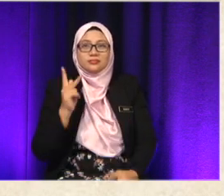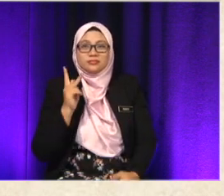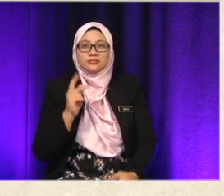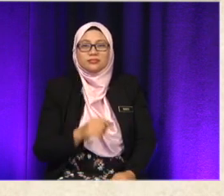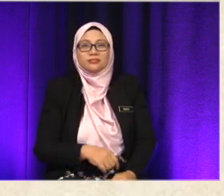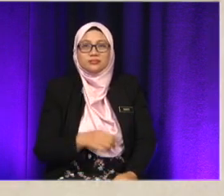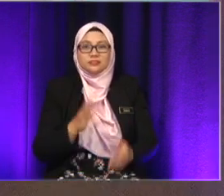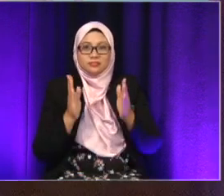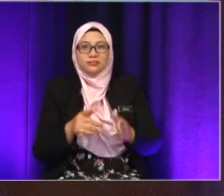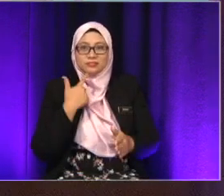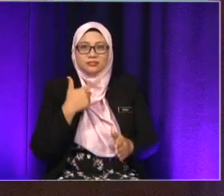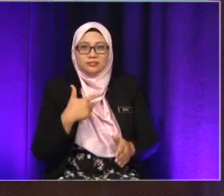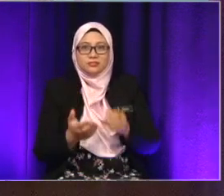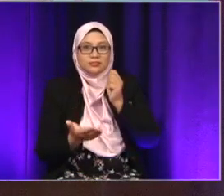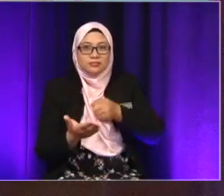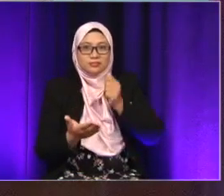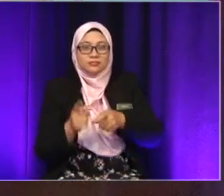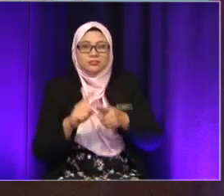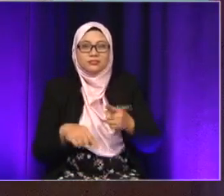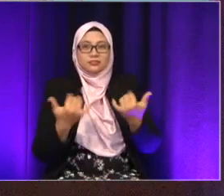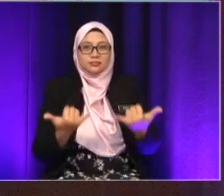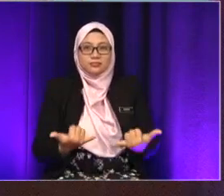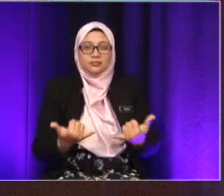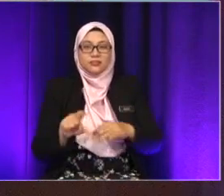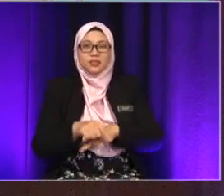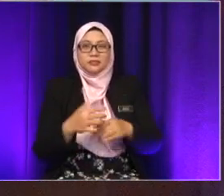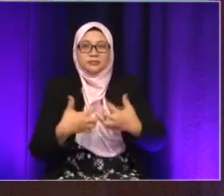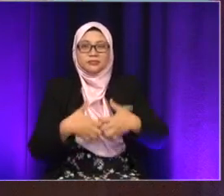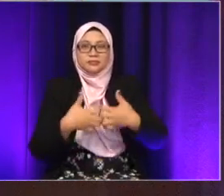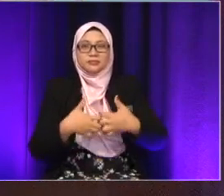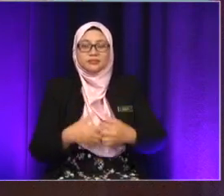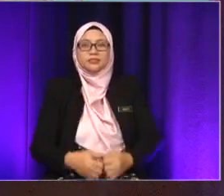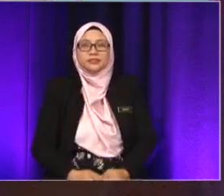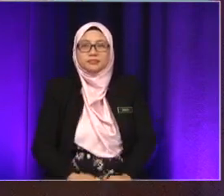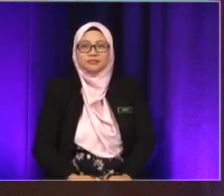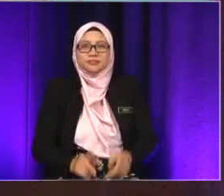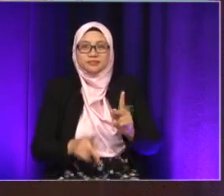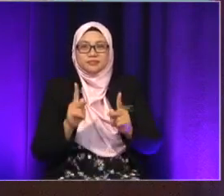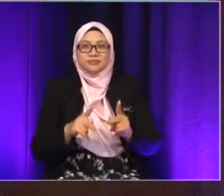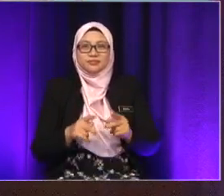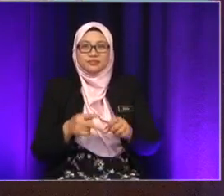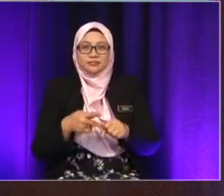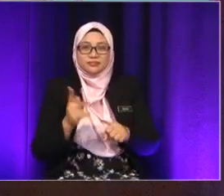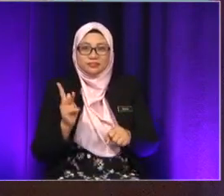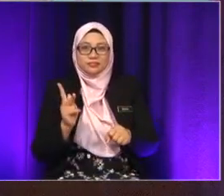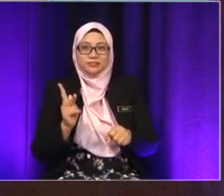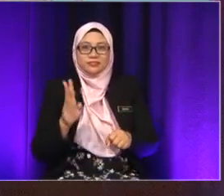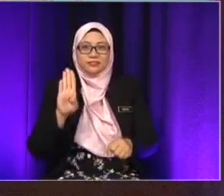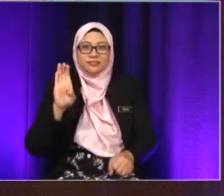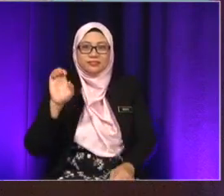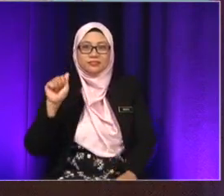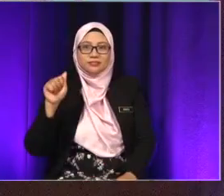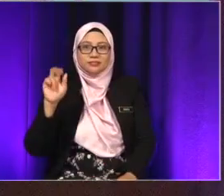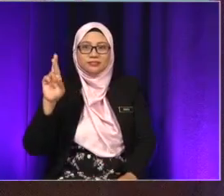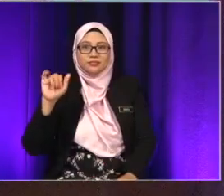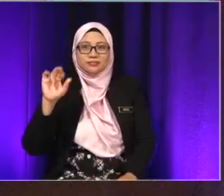ketuk. Jadi kita gunakan mesin press ni. Okey, kalau nak buat keluar bearing daripada sistem kereta pun, tayar kereta,